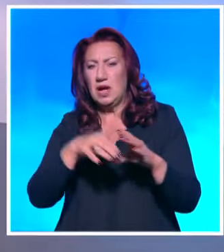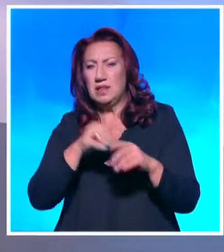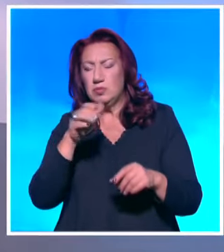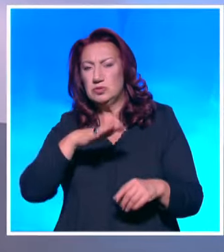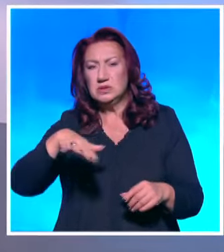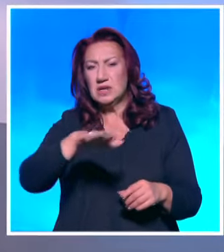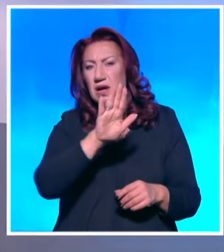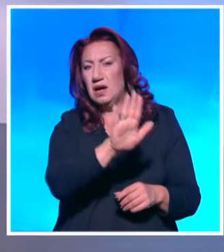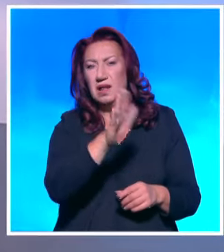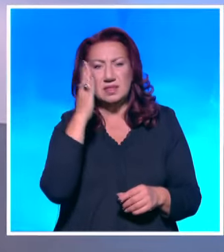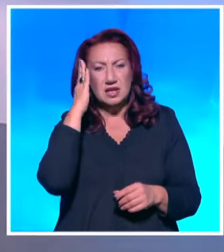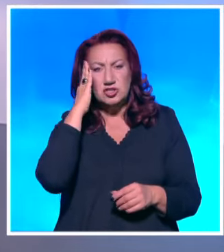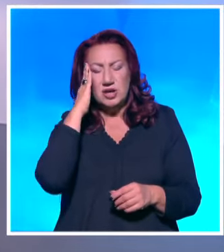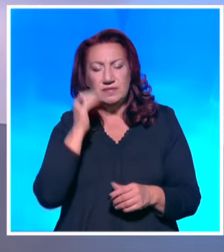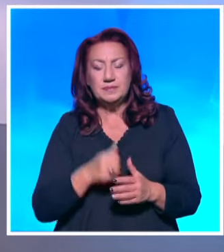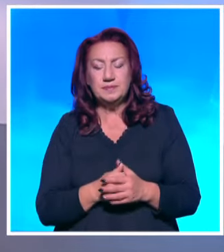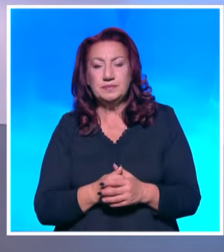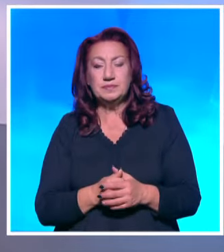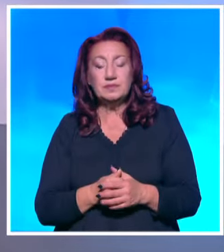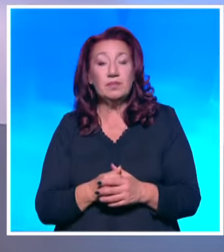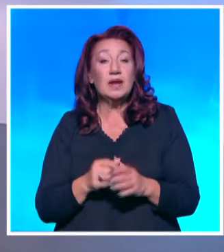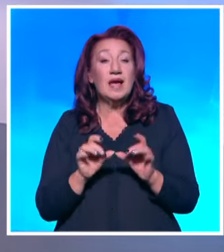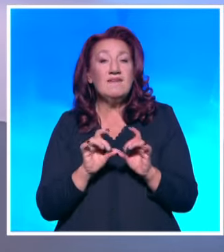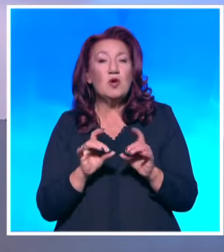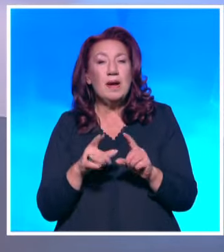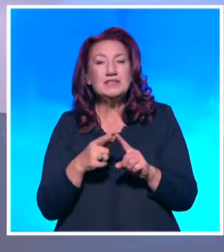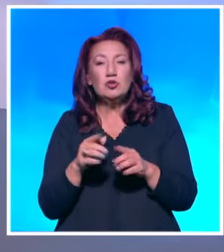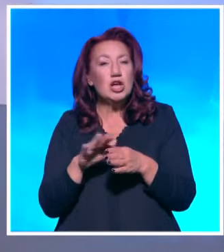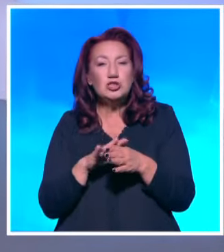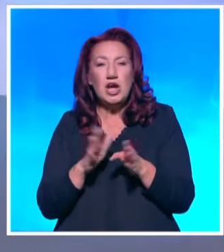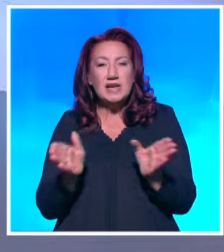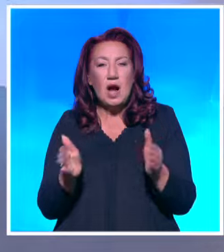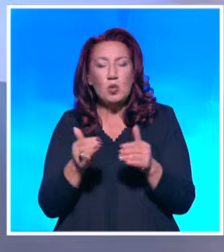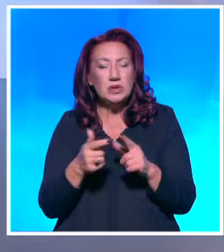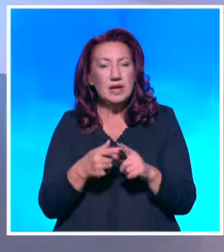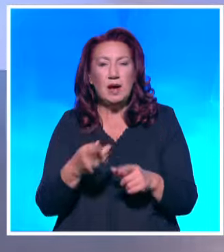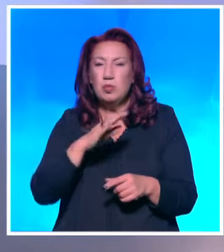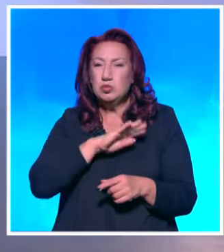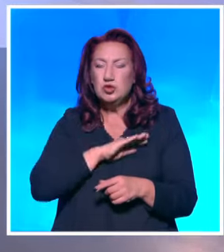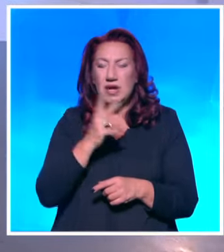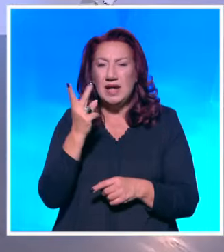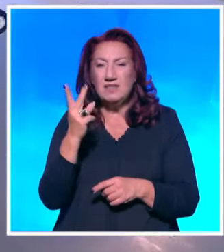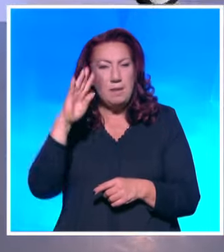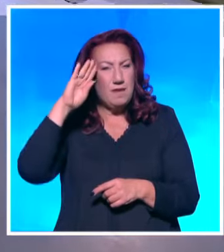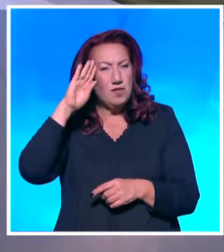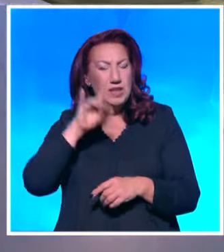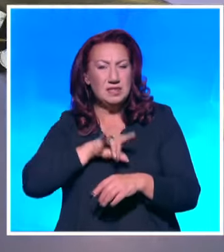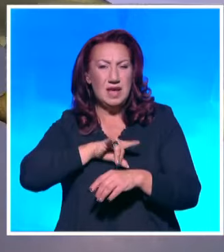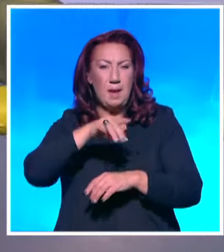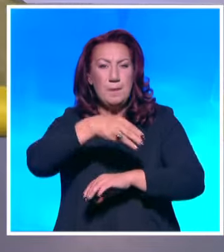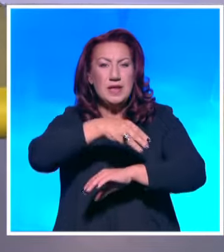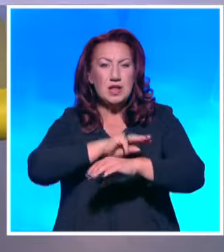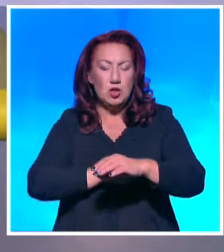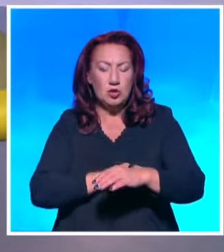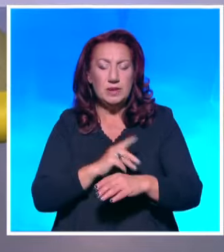Само по BTV първите данни, черната кутия от фаталния полет, при който загинаха двама военни пилоти край база Граф Игнатиево. Припомням, черната кутия